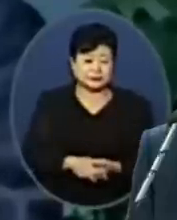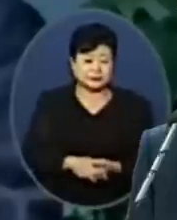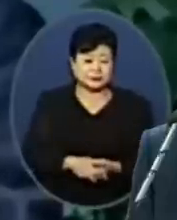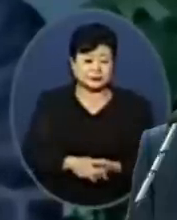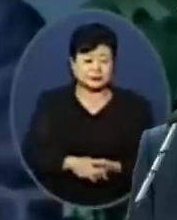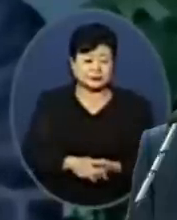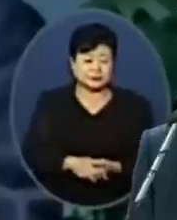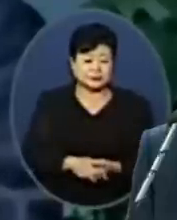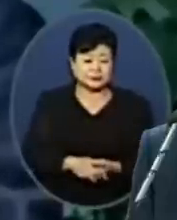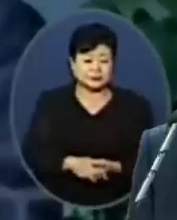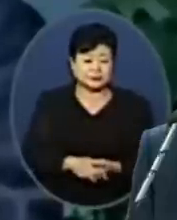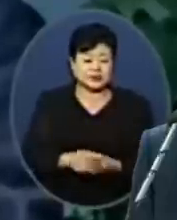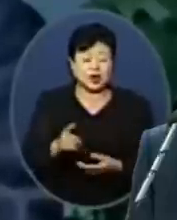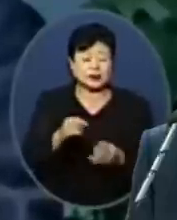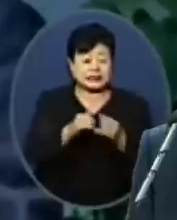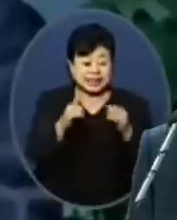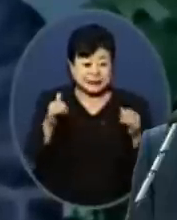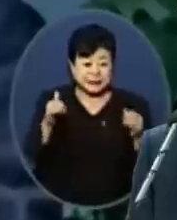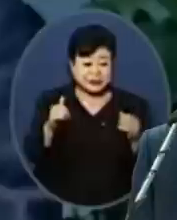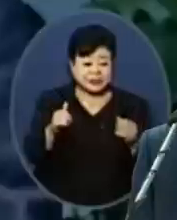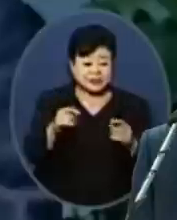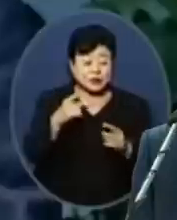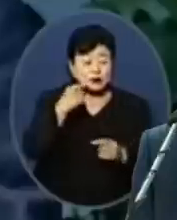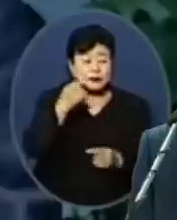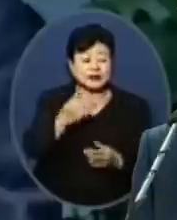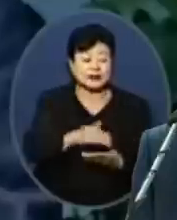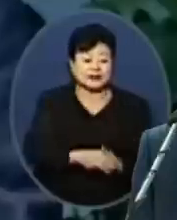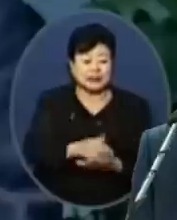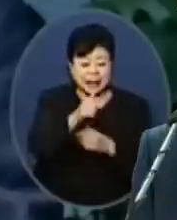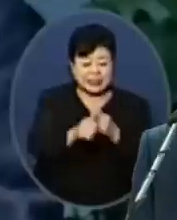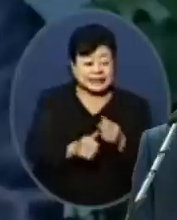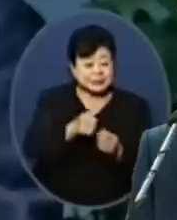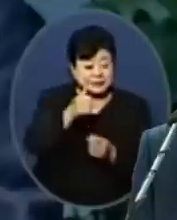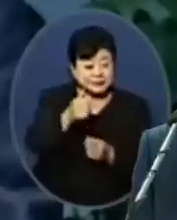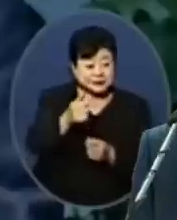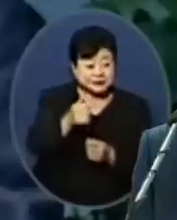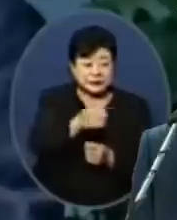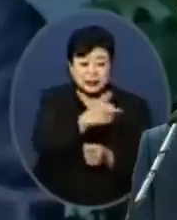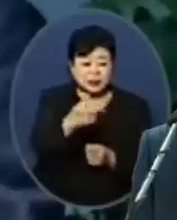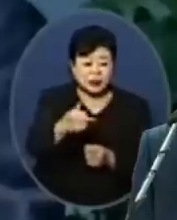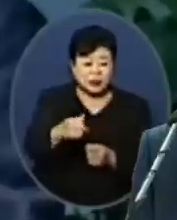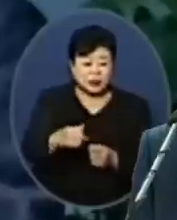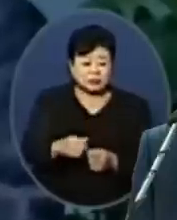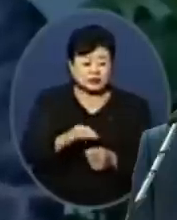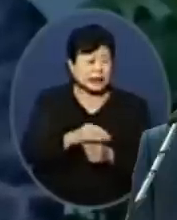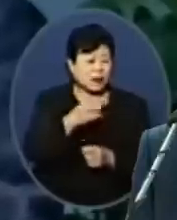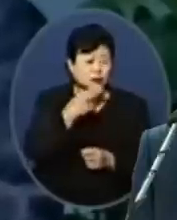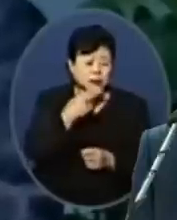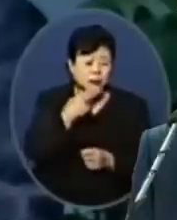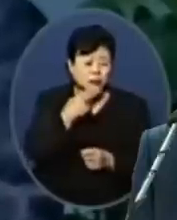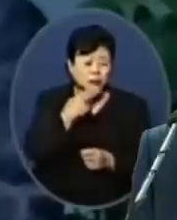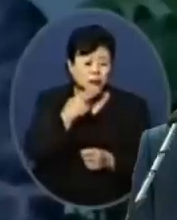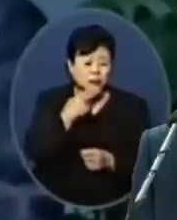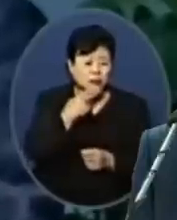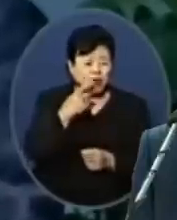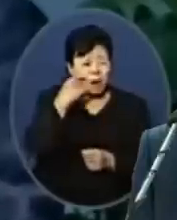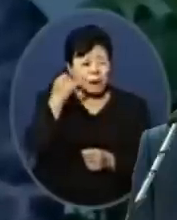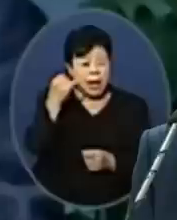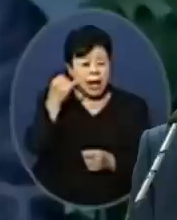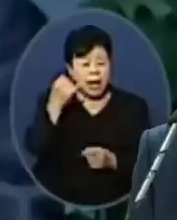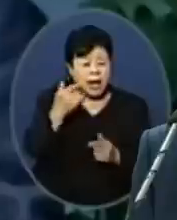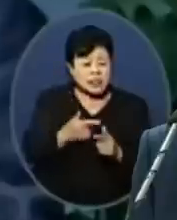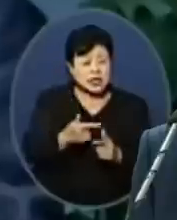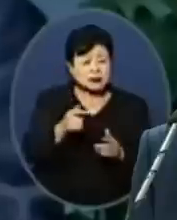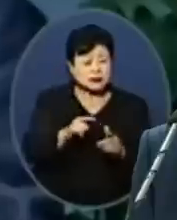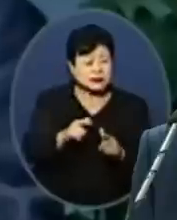어떠한 분이 제게 이런 말을 했습니다. 하나님 너무 무정하시다. 자기 어머님이